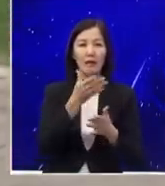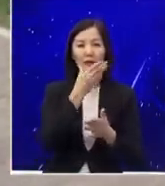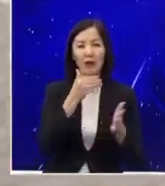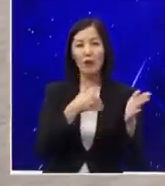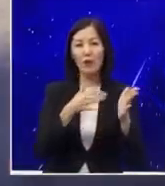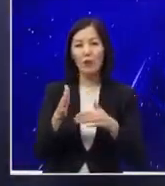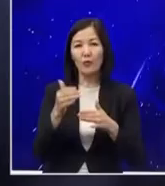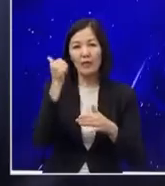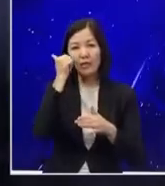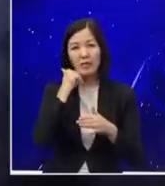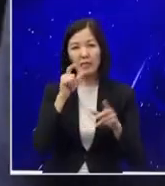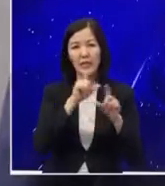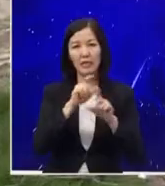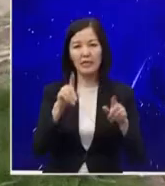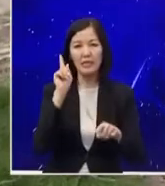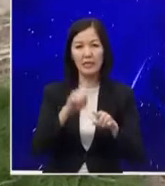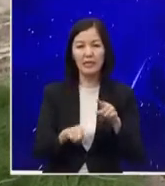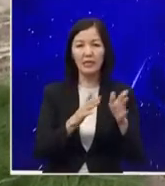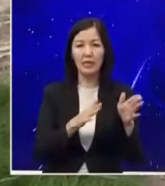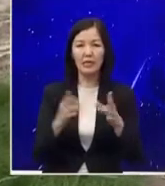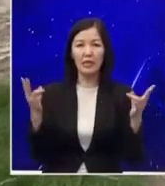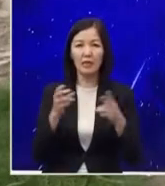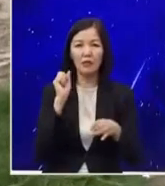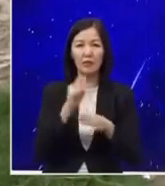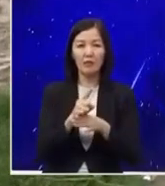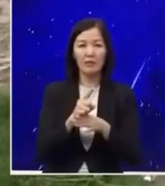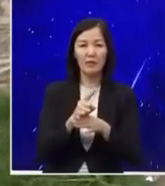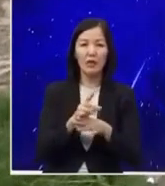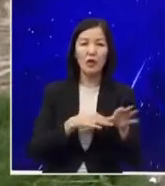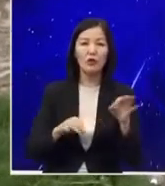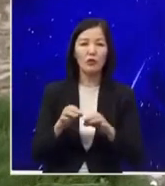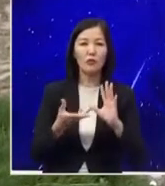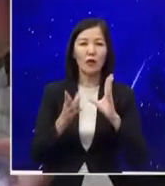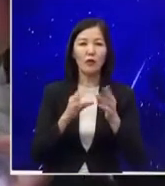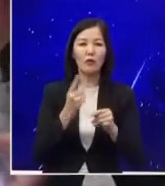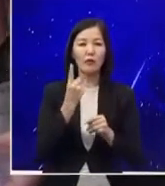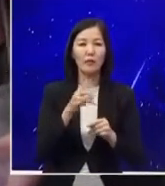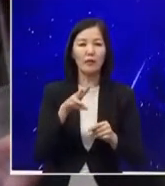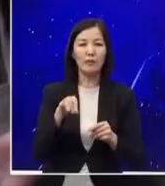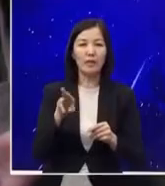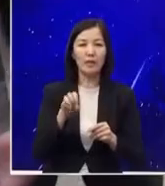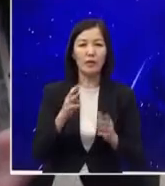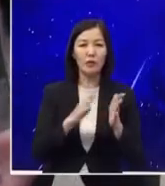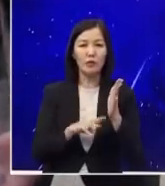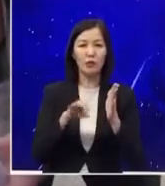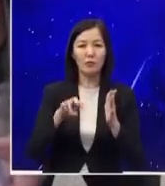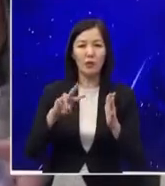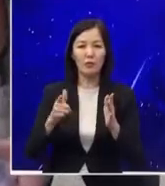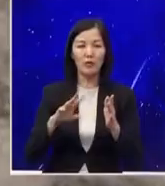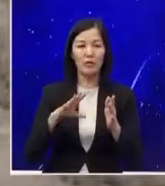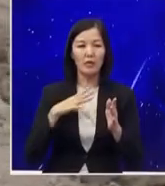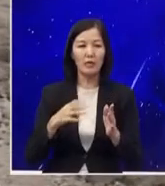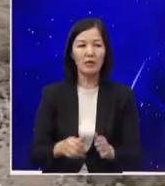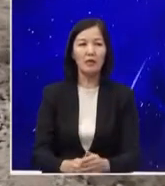бұзып тұрған ескірген нысандарды тез арада ретке келтіруді тапсырды. Айта кетейік, жоба құны 1 миллиард 90 миллион теңге.